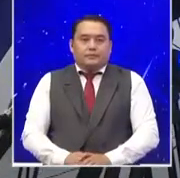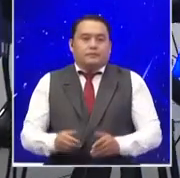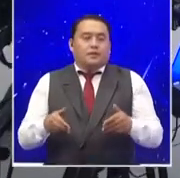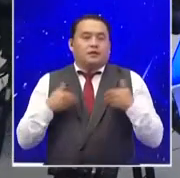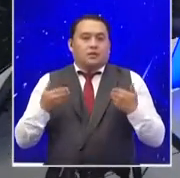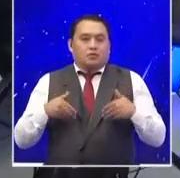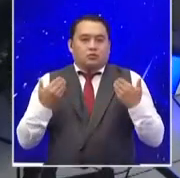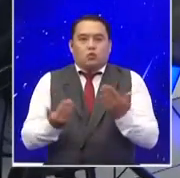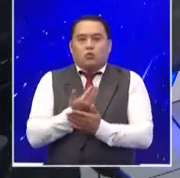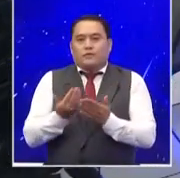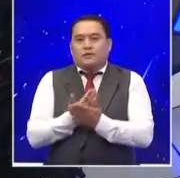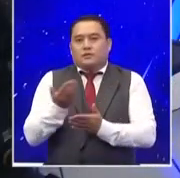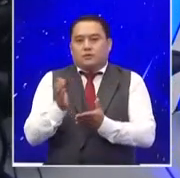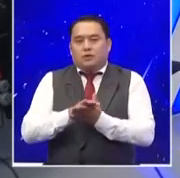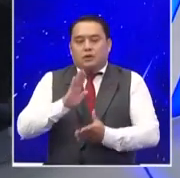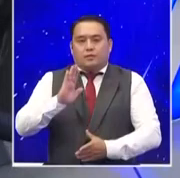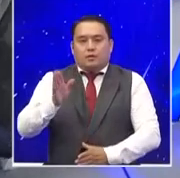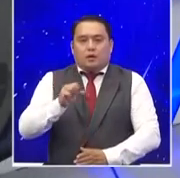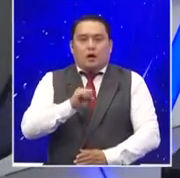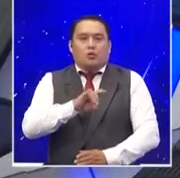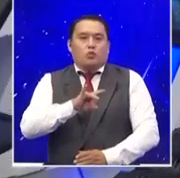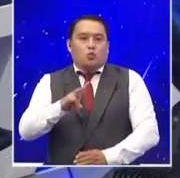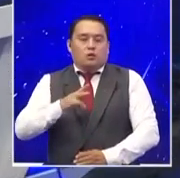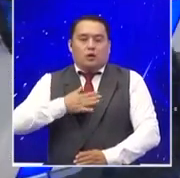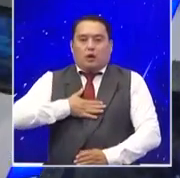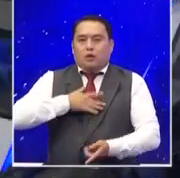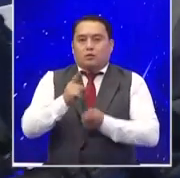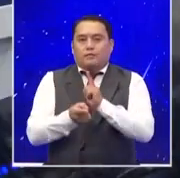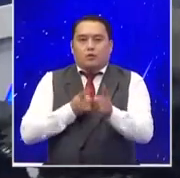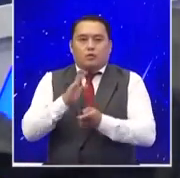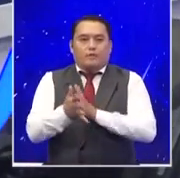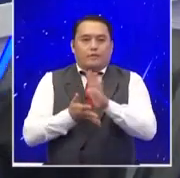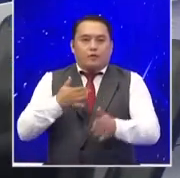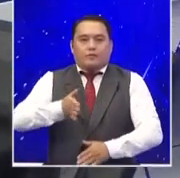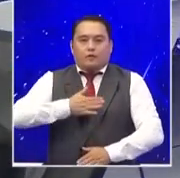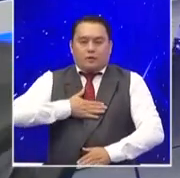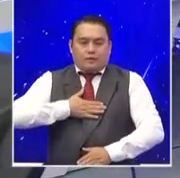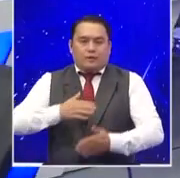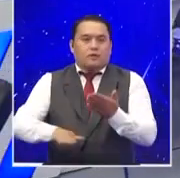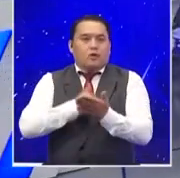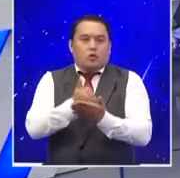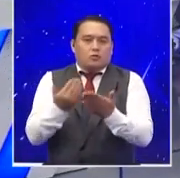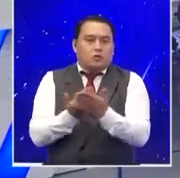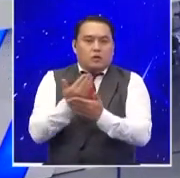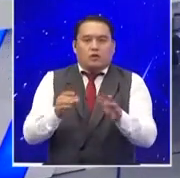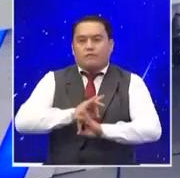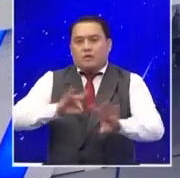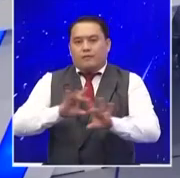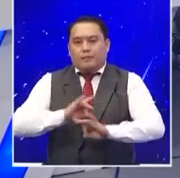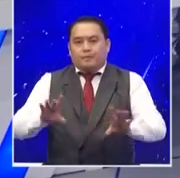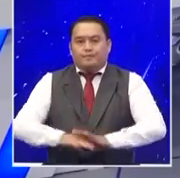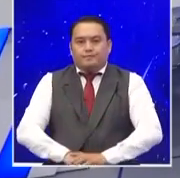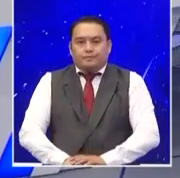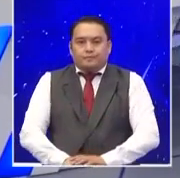здравствуйте. В эфире телеканал «Жетсу новости». В студии для вас работает Айнур Мирханова. Сурдоперевод обеспечивает Марат Жумабеков. В начале выпуска коротко о самом